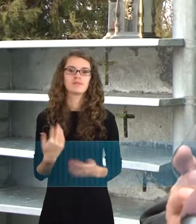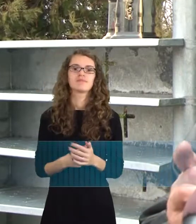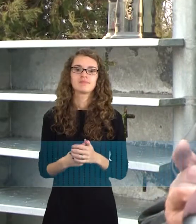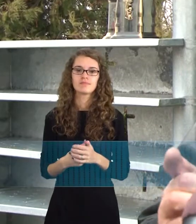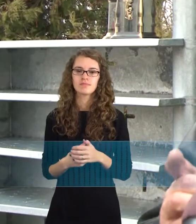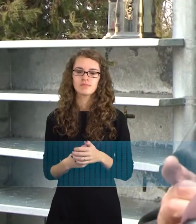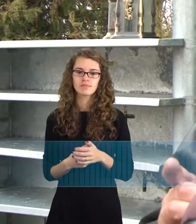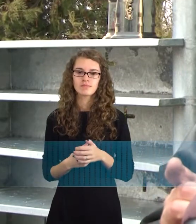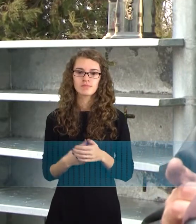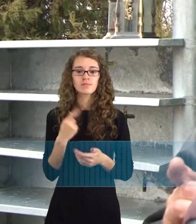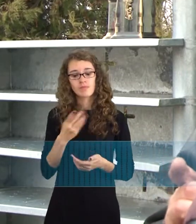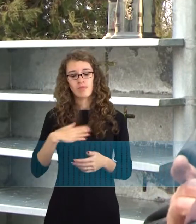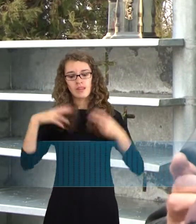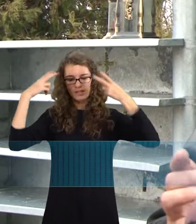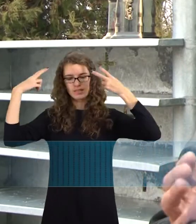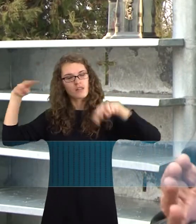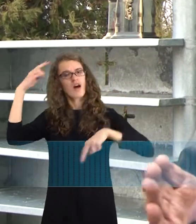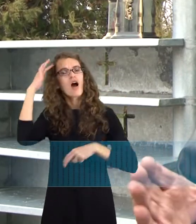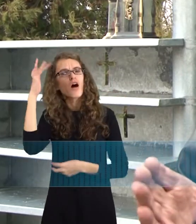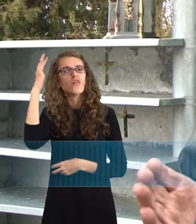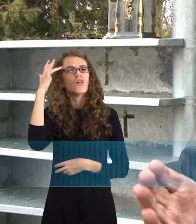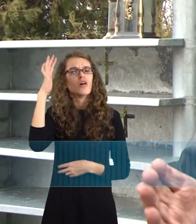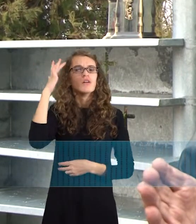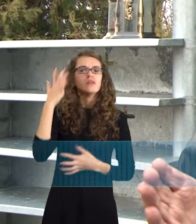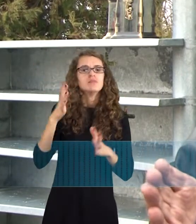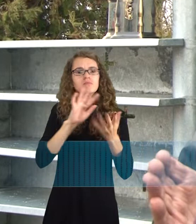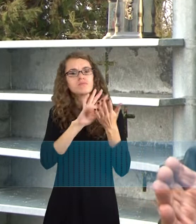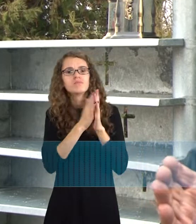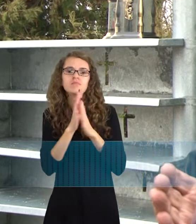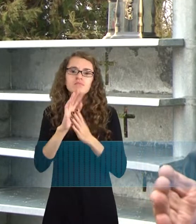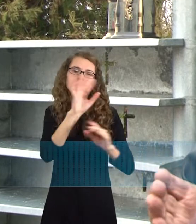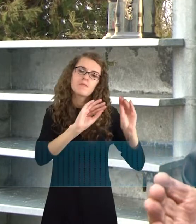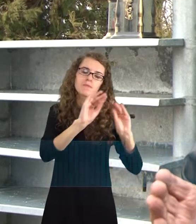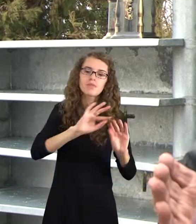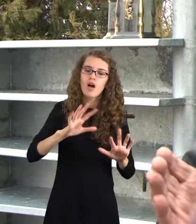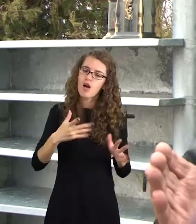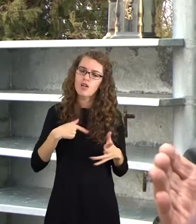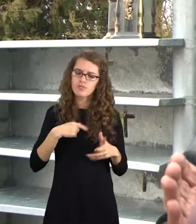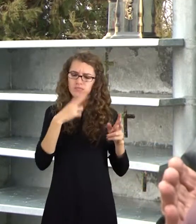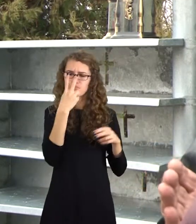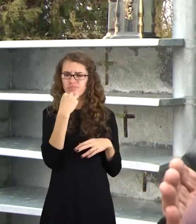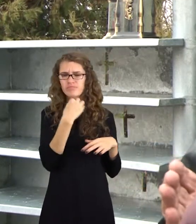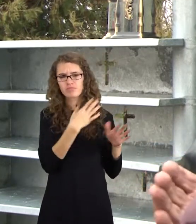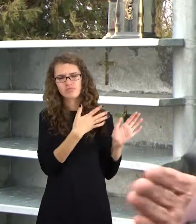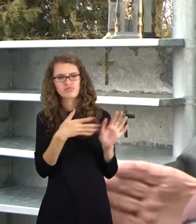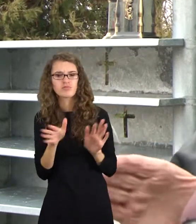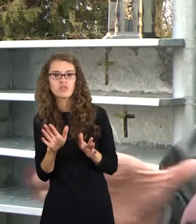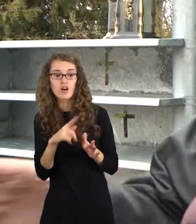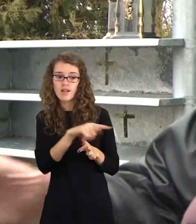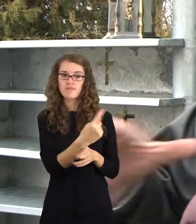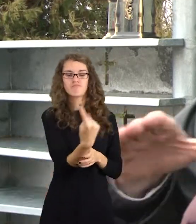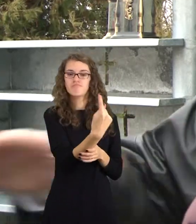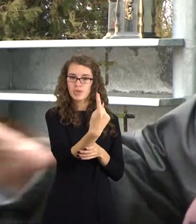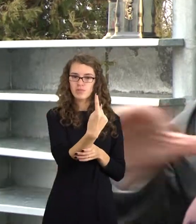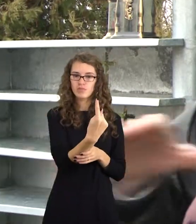kurį mes dizaineriai sprendėm, buvo mums įprastas. Galų gale tai yra pirmas blynas.